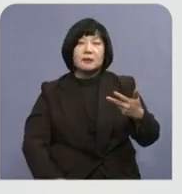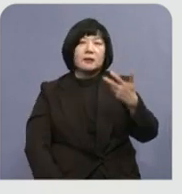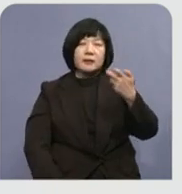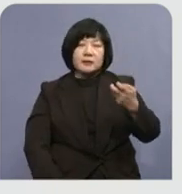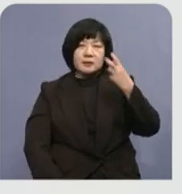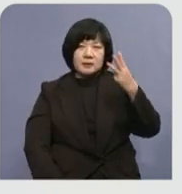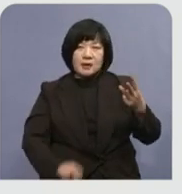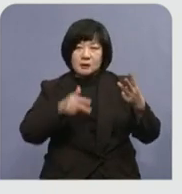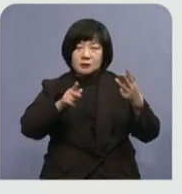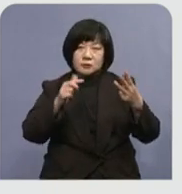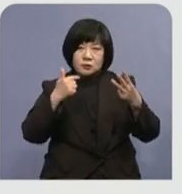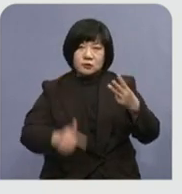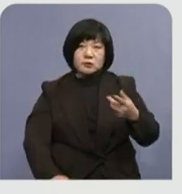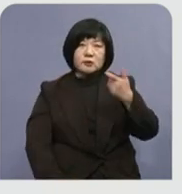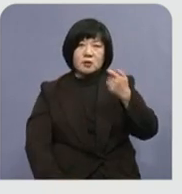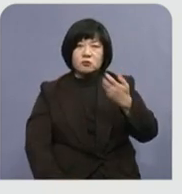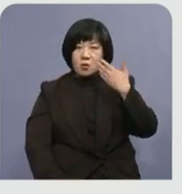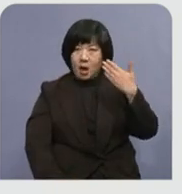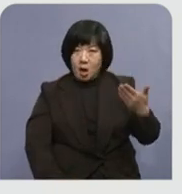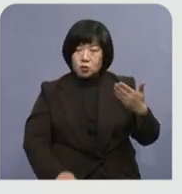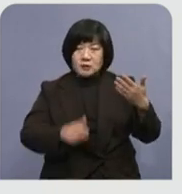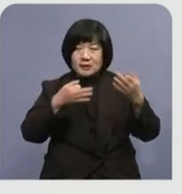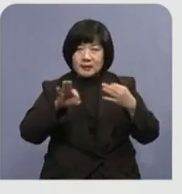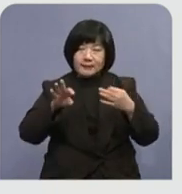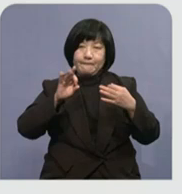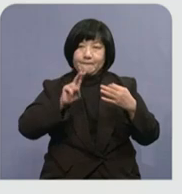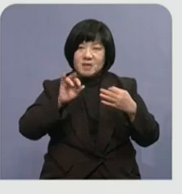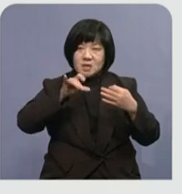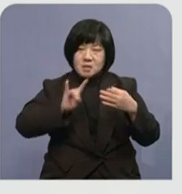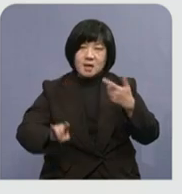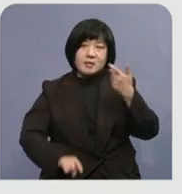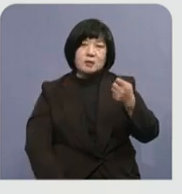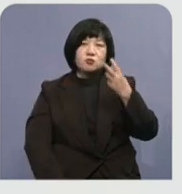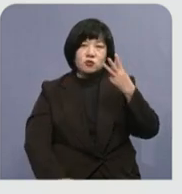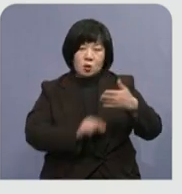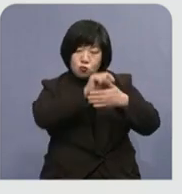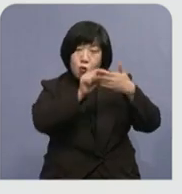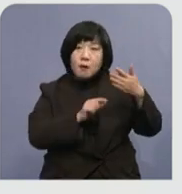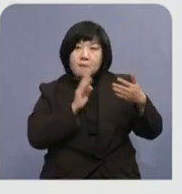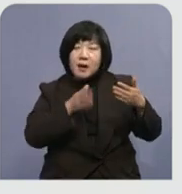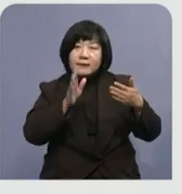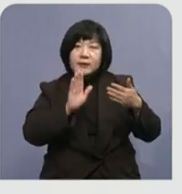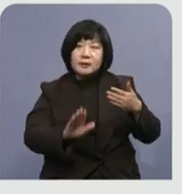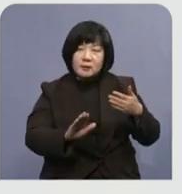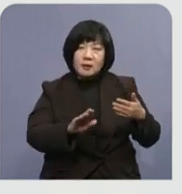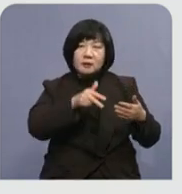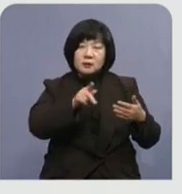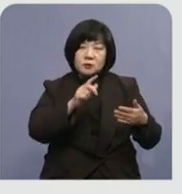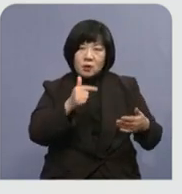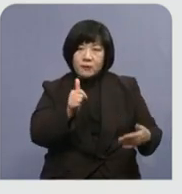전재수 의원 예순아홉 건 김미애 의원 예순세권 등 순으로 선전했지만 전북민